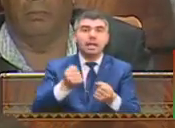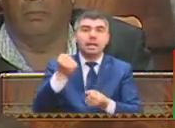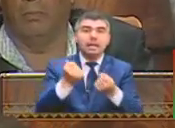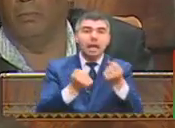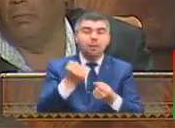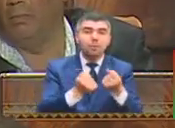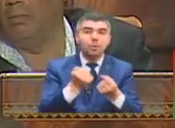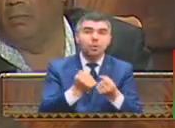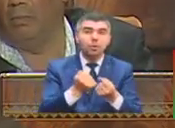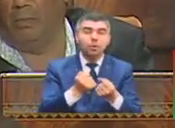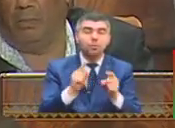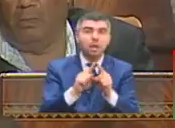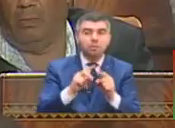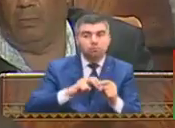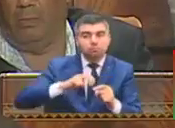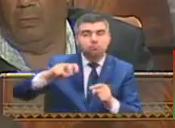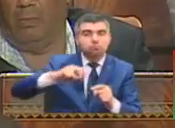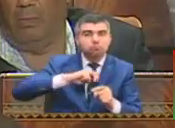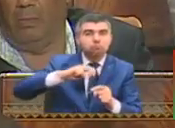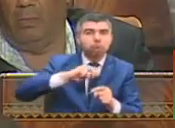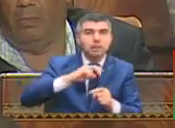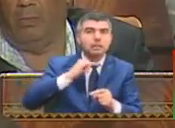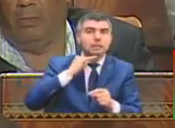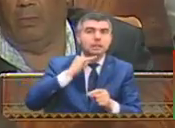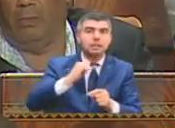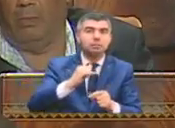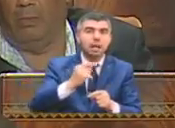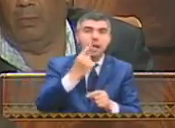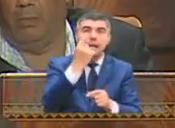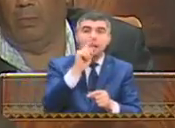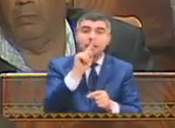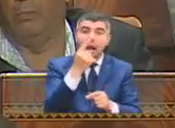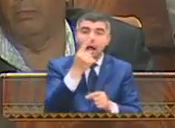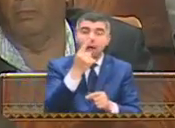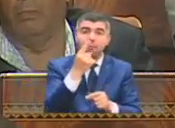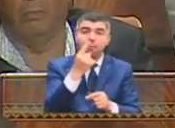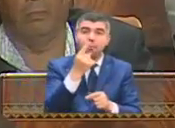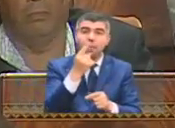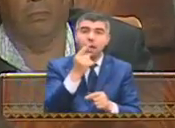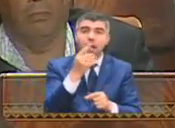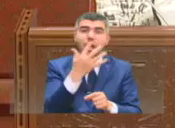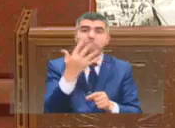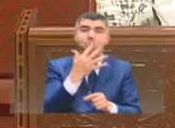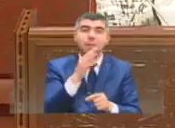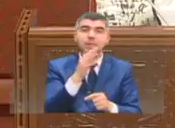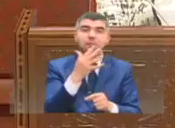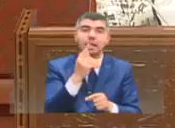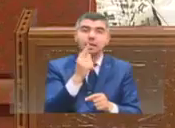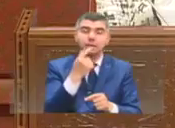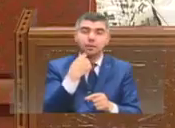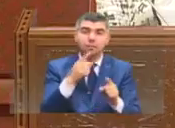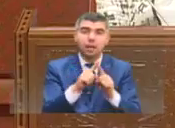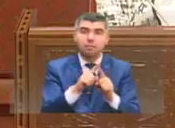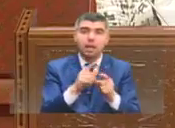والحلو البيع، واذا كانوا يهمك الامر درهم ونص لتر سيدي الوزيره، اللي كتكلموا على جوده المياه هذا يعني